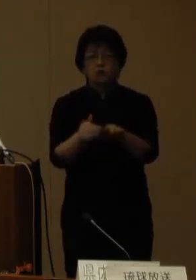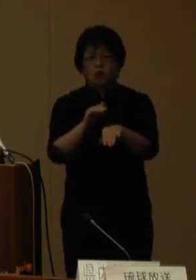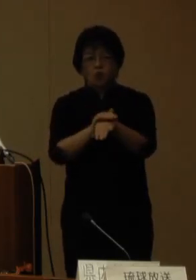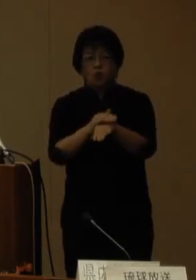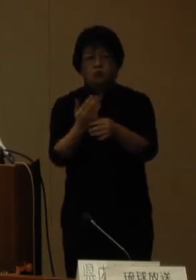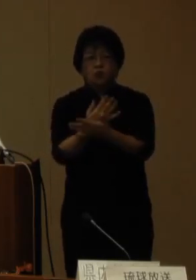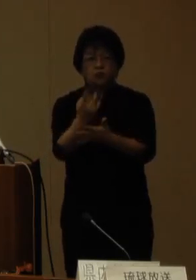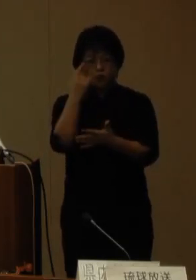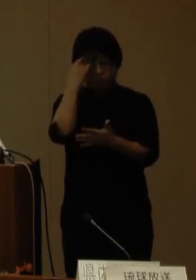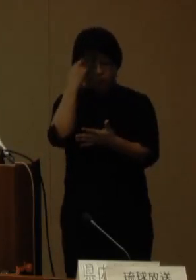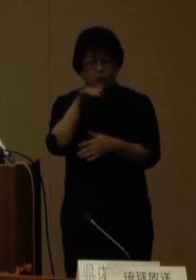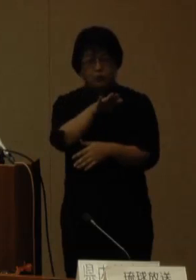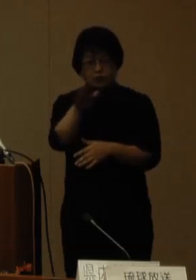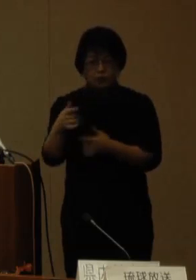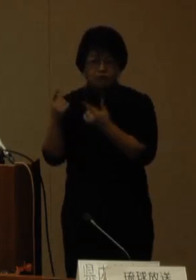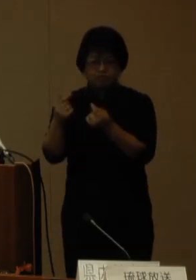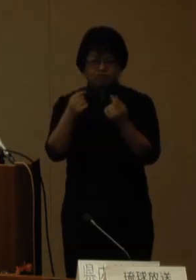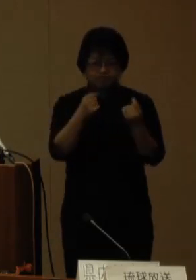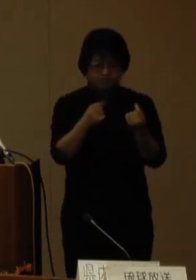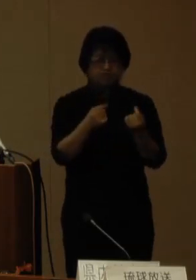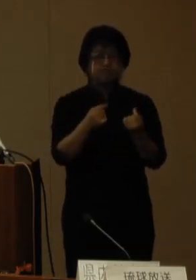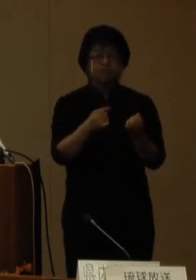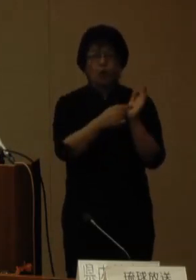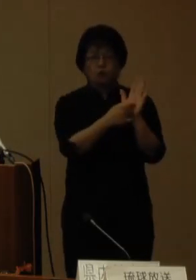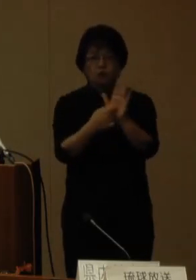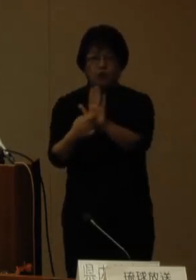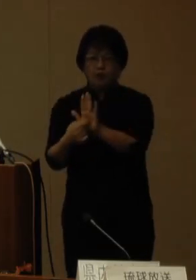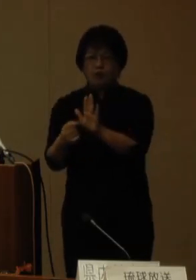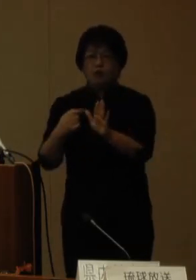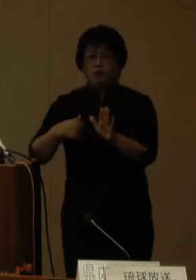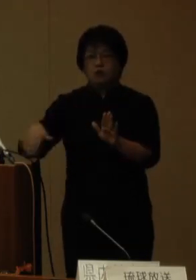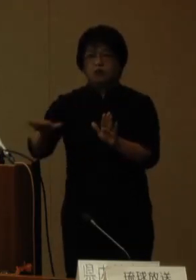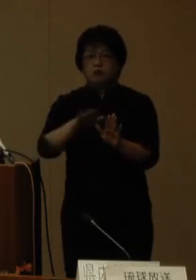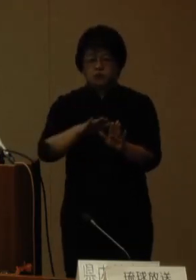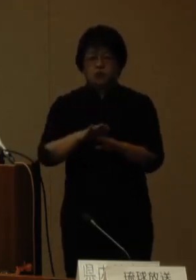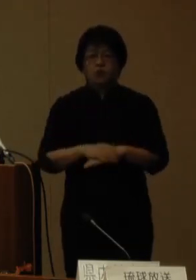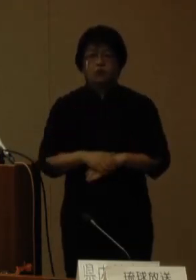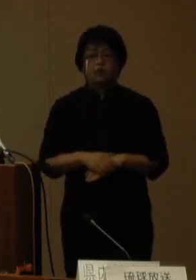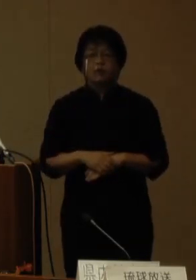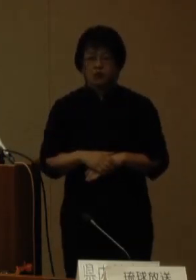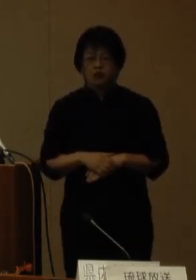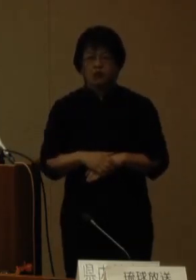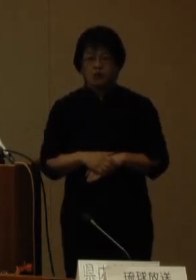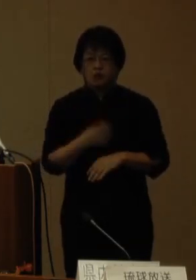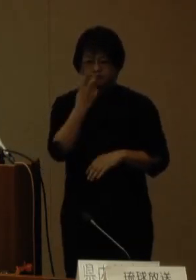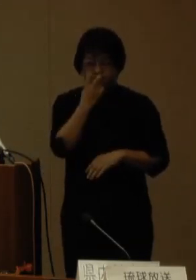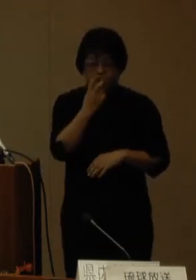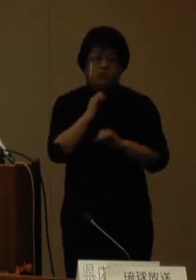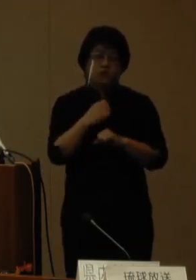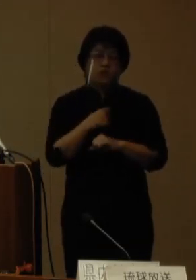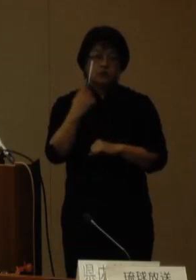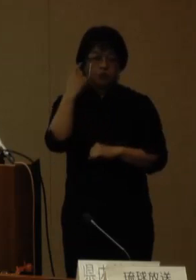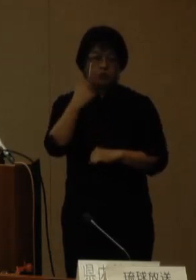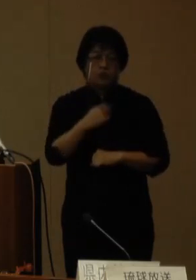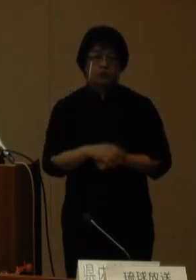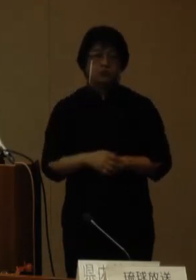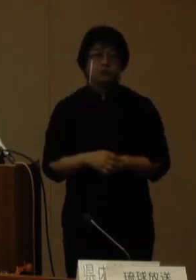。それを皆さんにしっかり訴え、我々も傾注していきたいというように考えています。